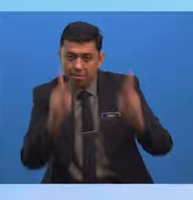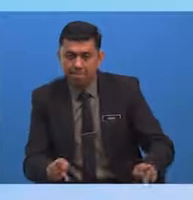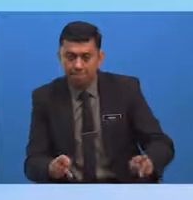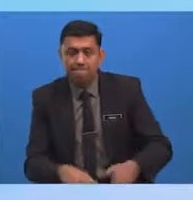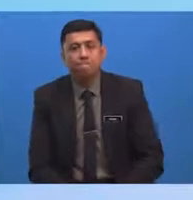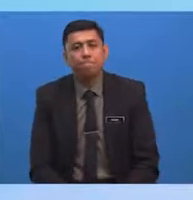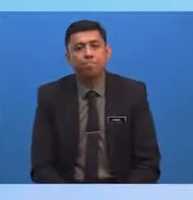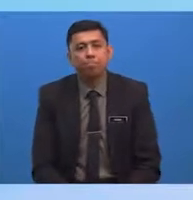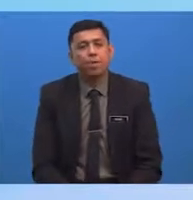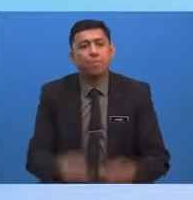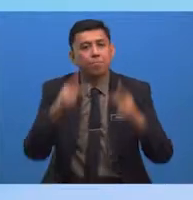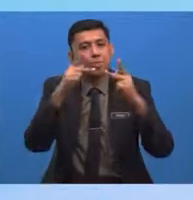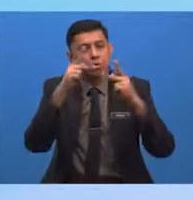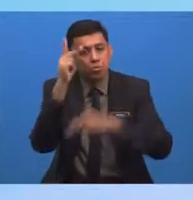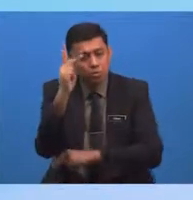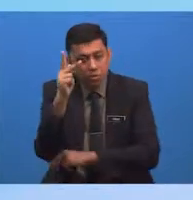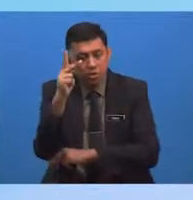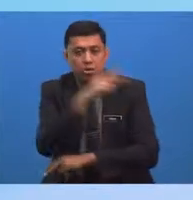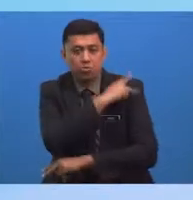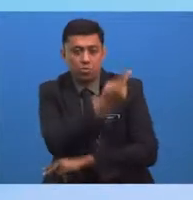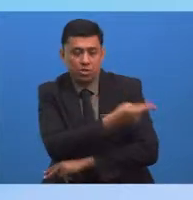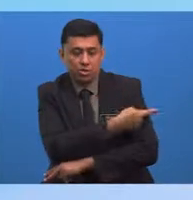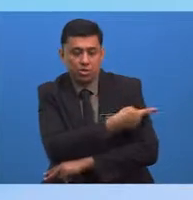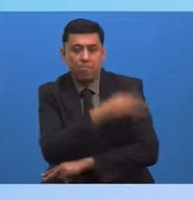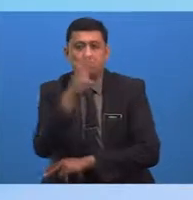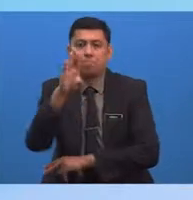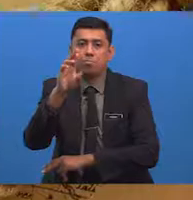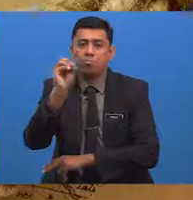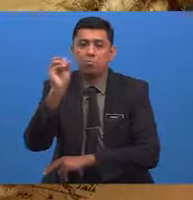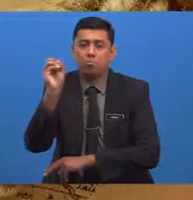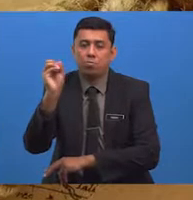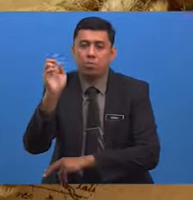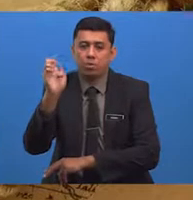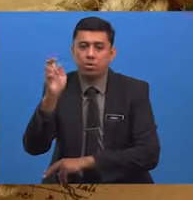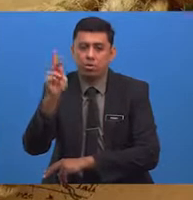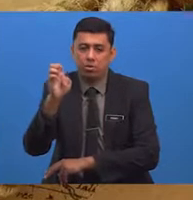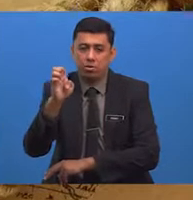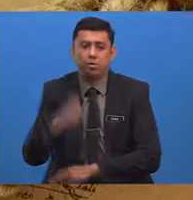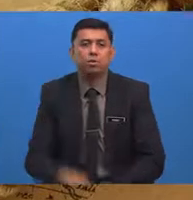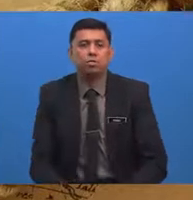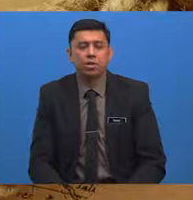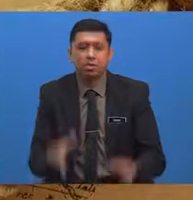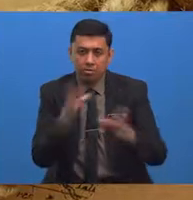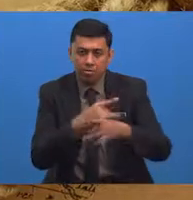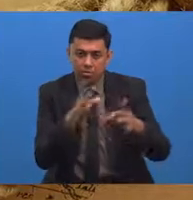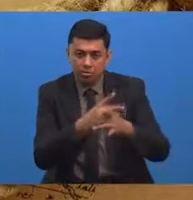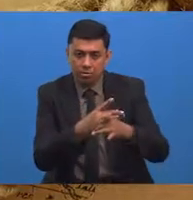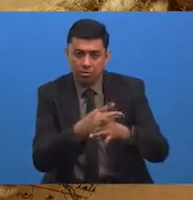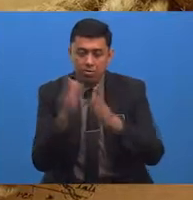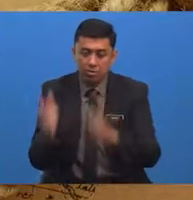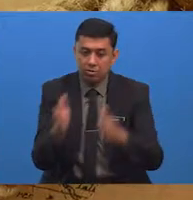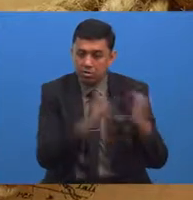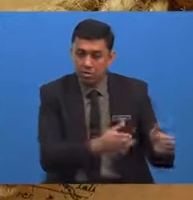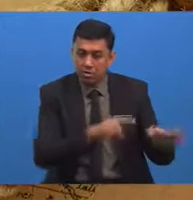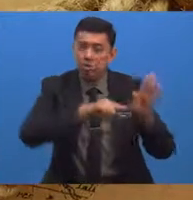Barat diperkenalkan bagi mengukuhkan lagi kekuasaan dinasti Brooke. Pentadbiran dinasti Brooke di Sarawak